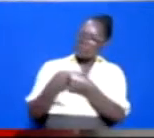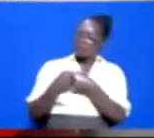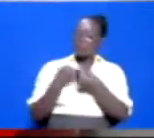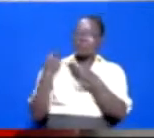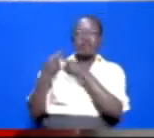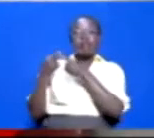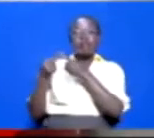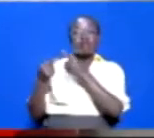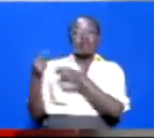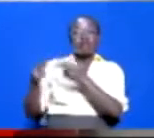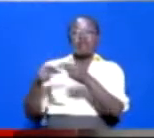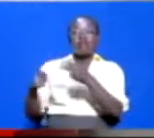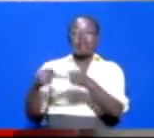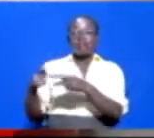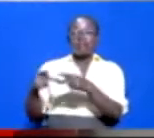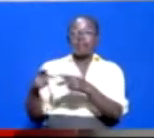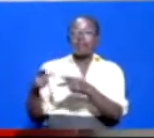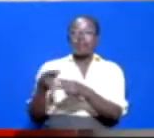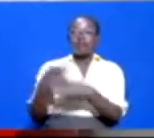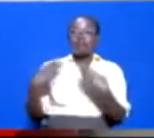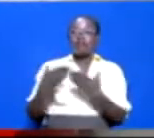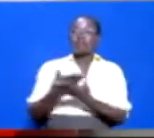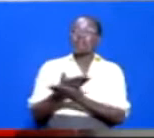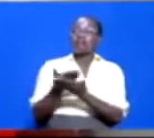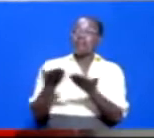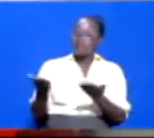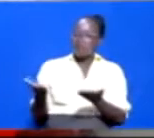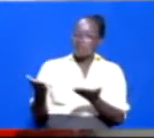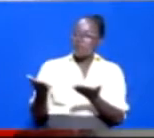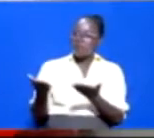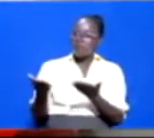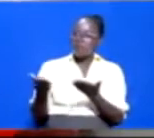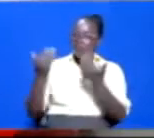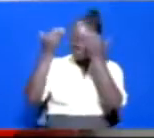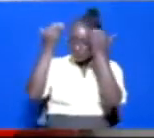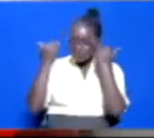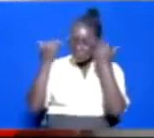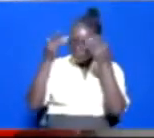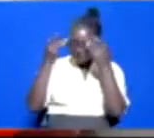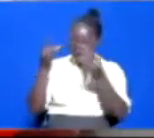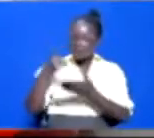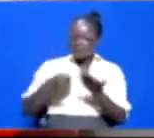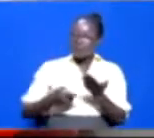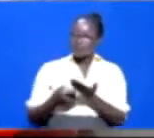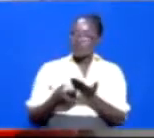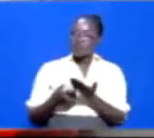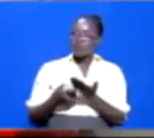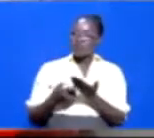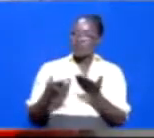zile processes na wale watu ambaye pia walikuwa pale. Hiyo koti kuu ikasema kwamba kuna watu